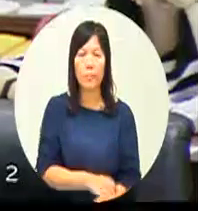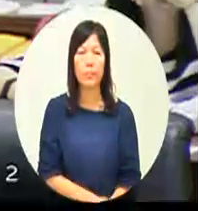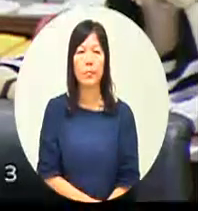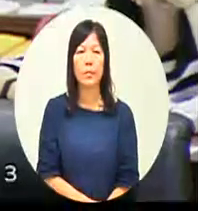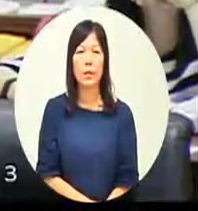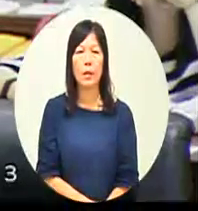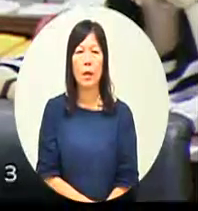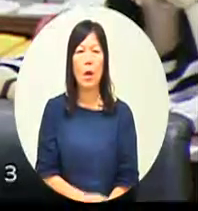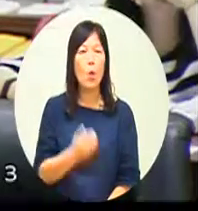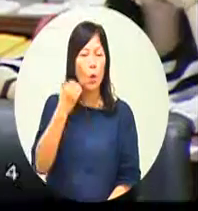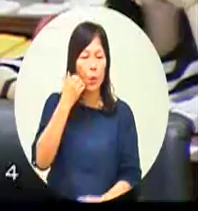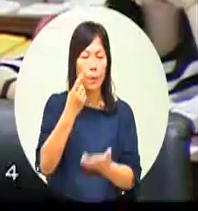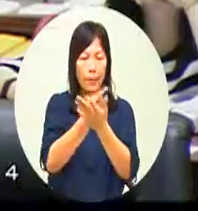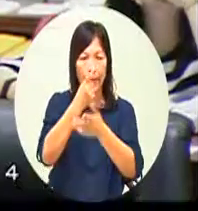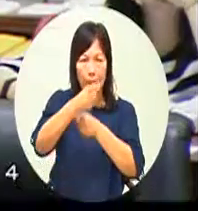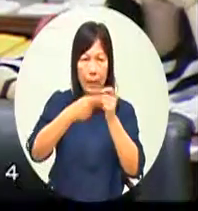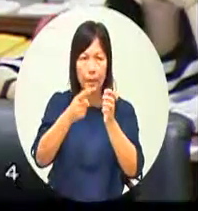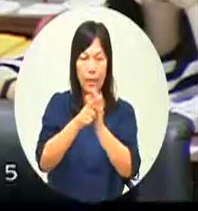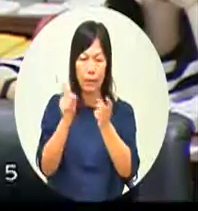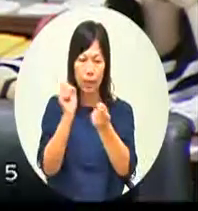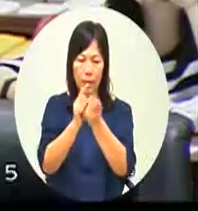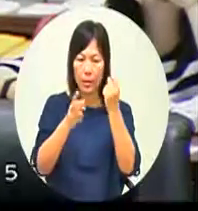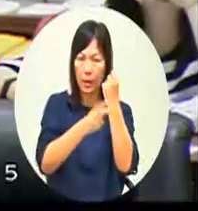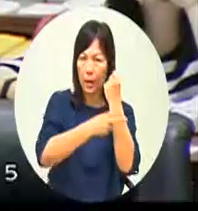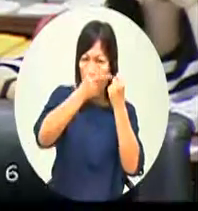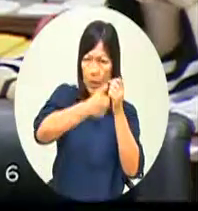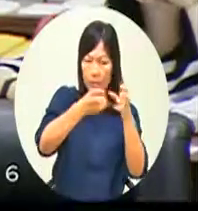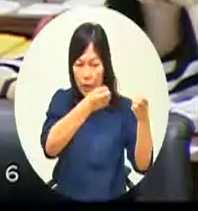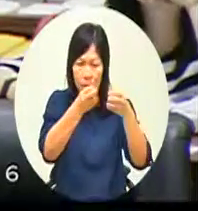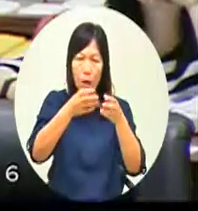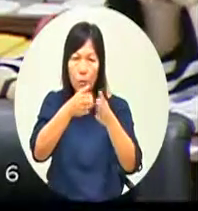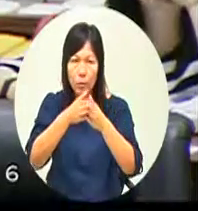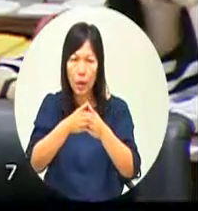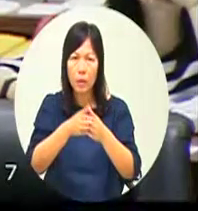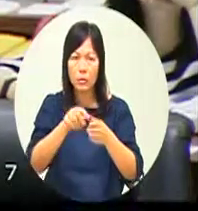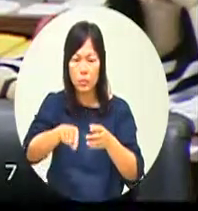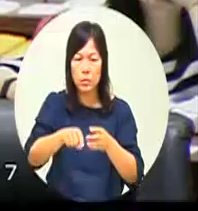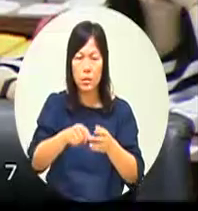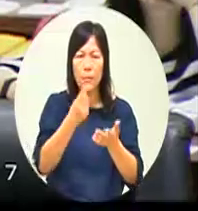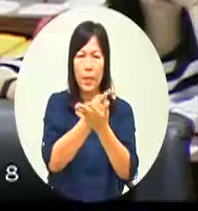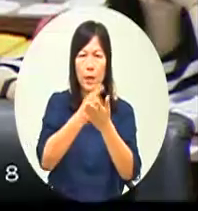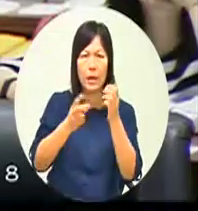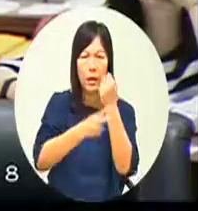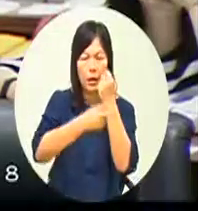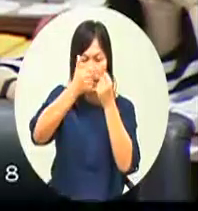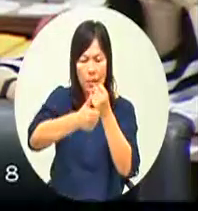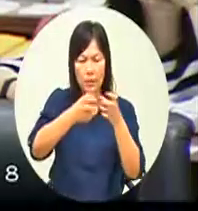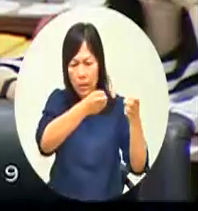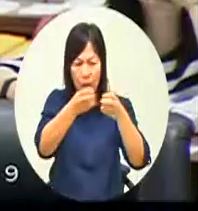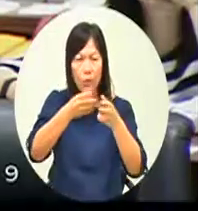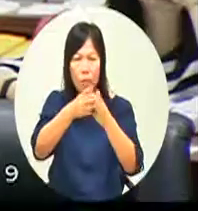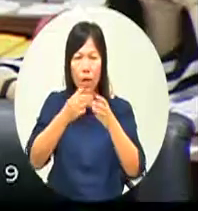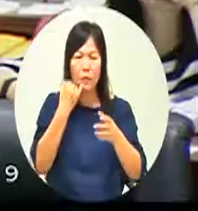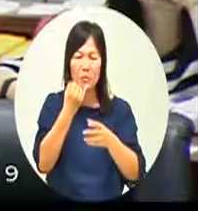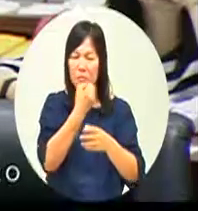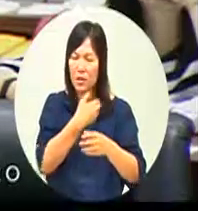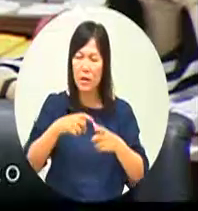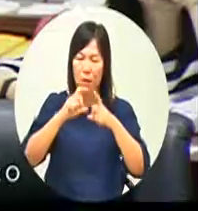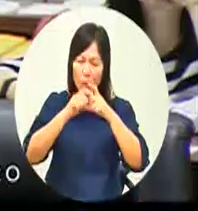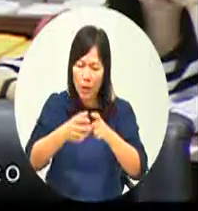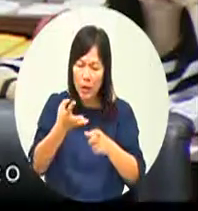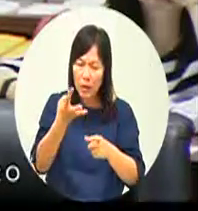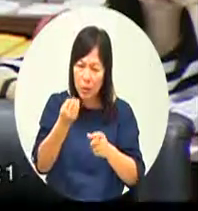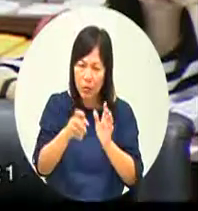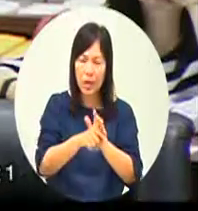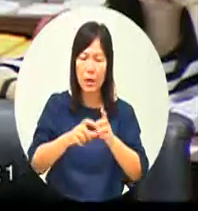每一年为什么我们跟各个里长吼都要讨论，就是因为这样子嘛。大概里长拢爱来讨论讲，可能回馈金有偌济，分配